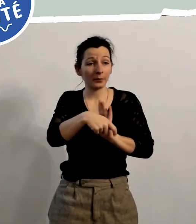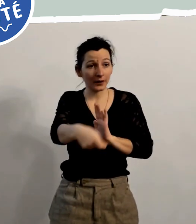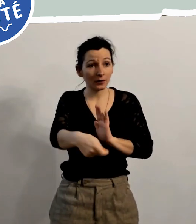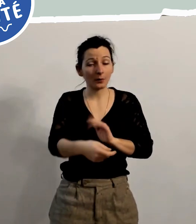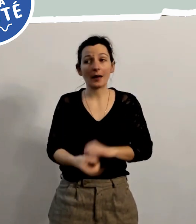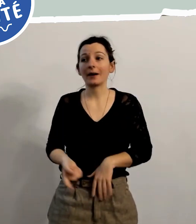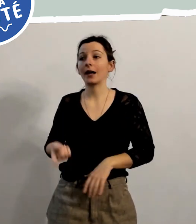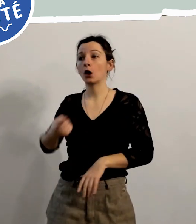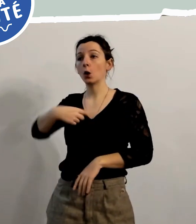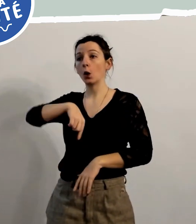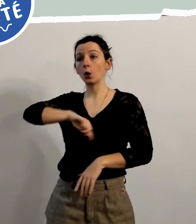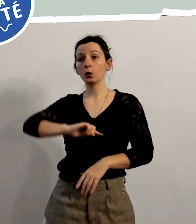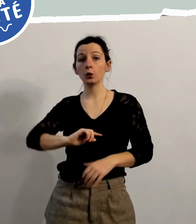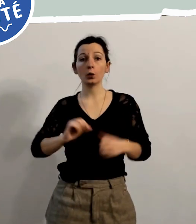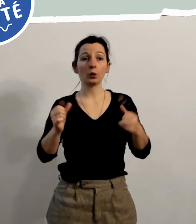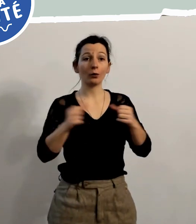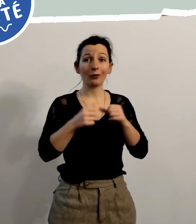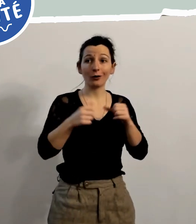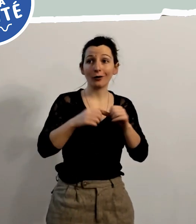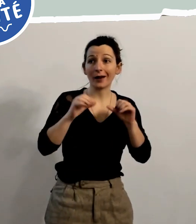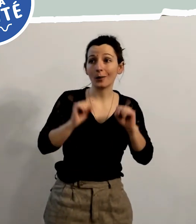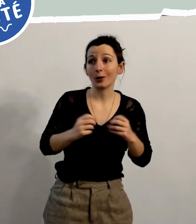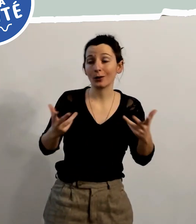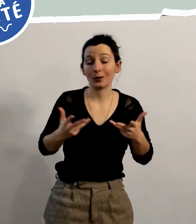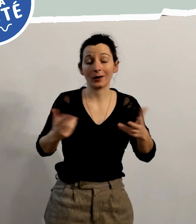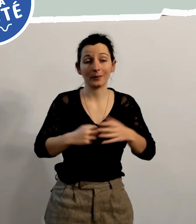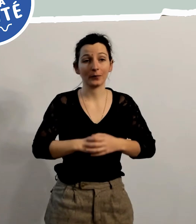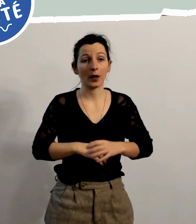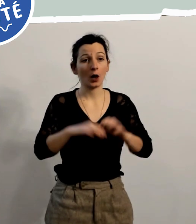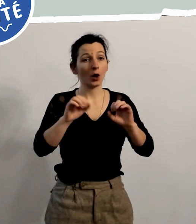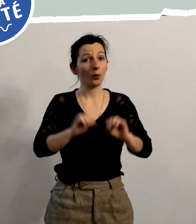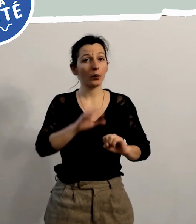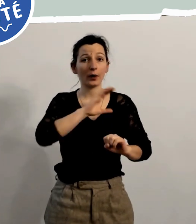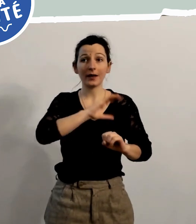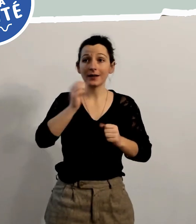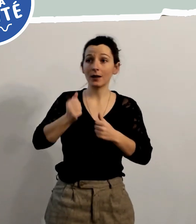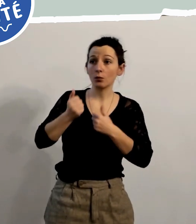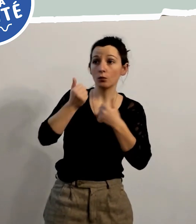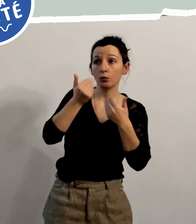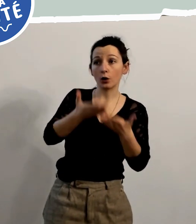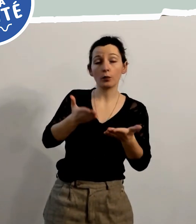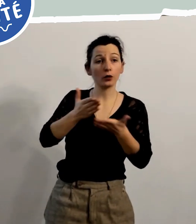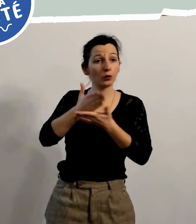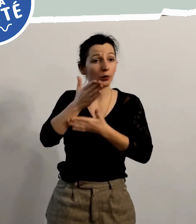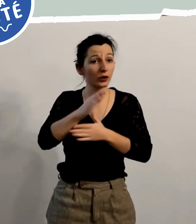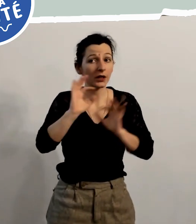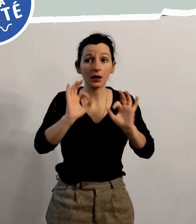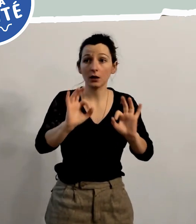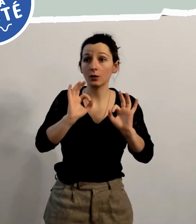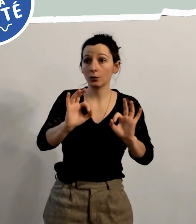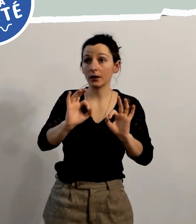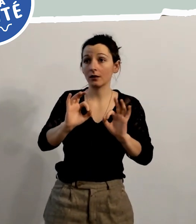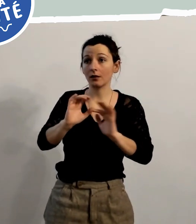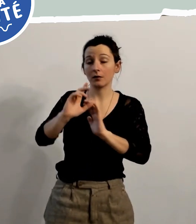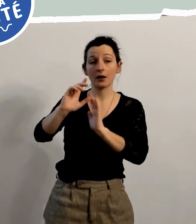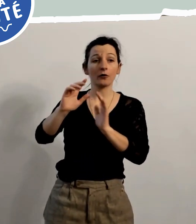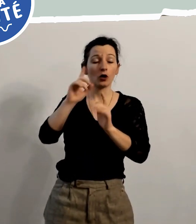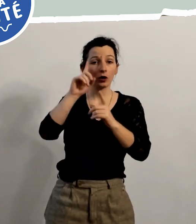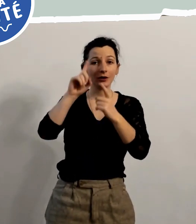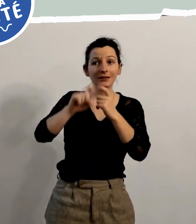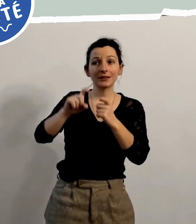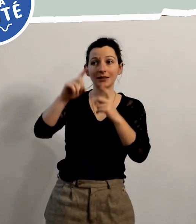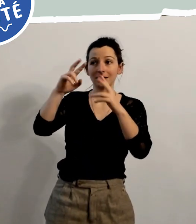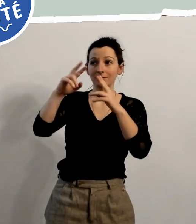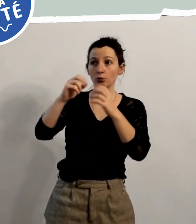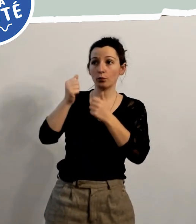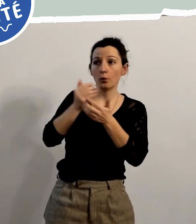notre échelle, qu'est-ce qu'on peut faire ? On peut proposer des projets, effectivement, il faut qu'ils soient financés, des fois ça